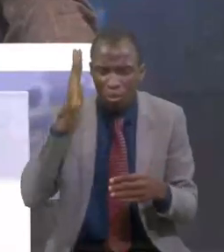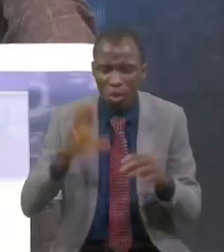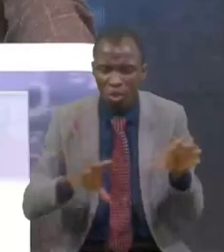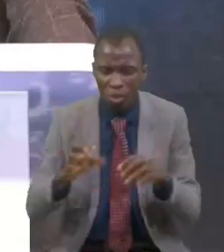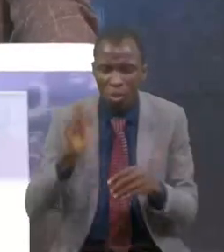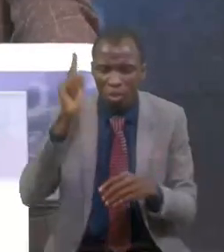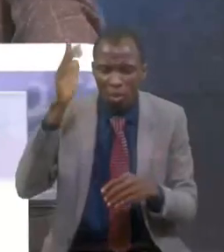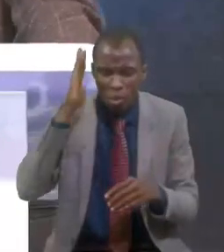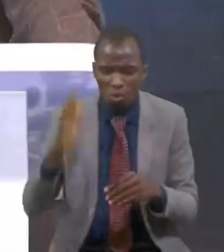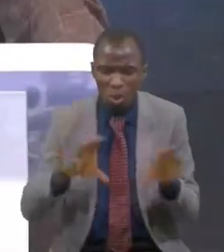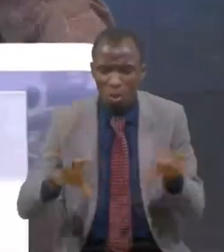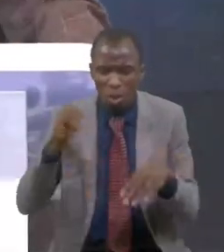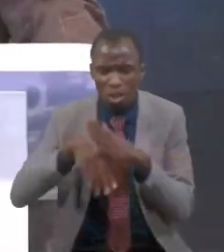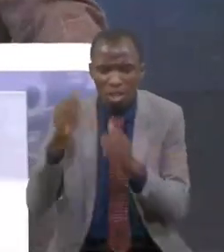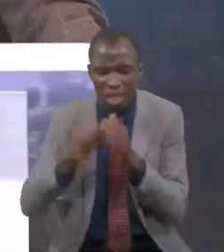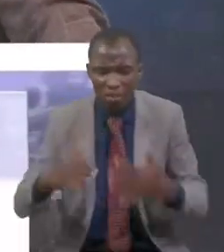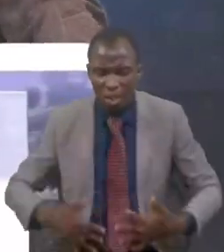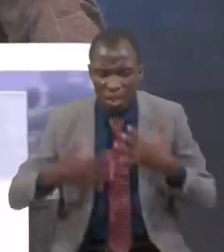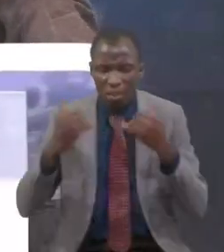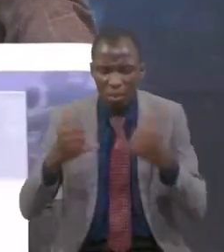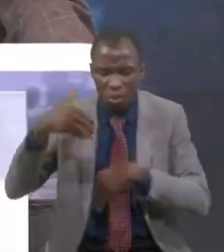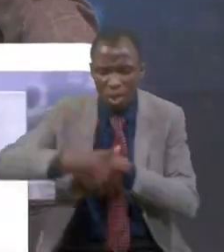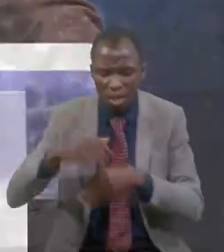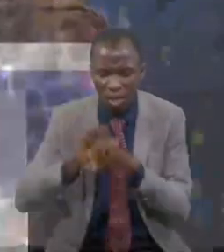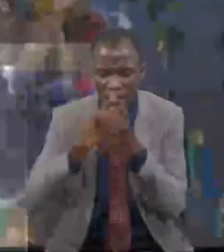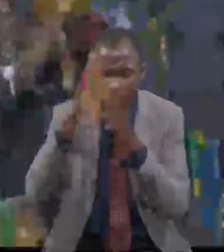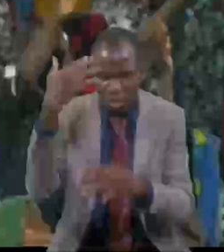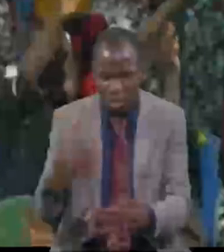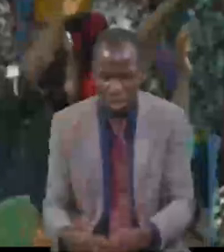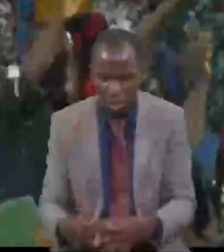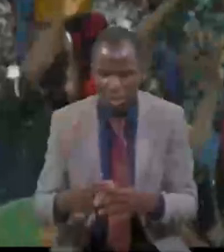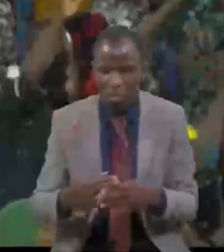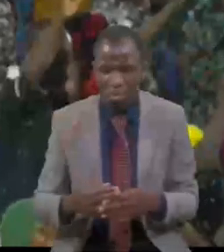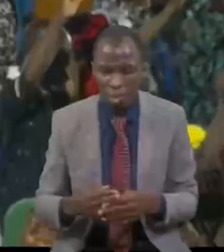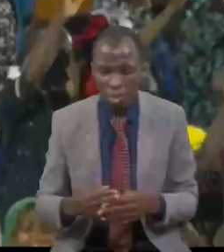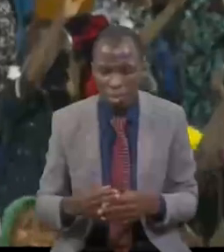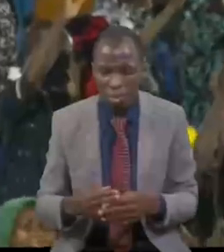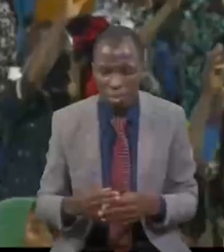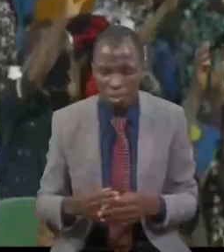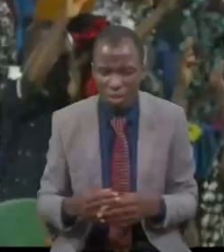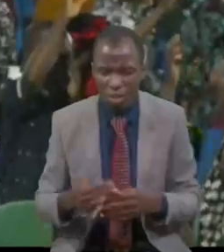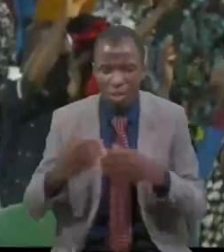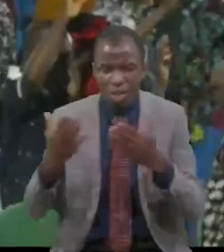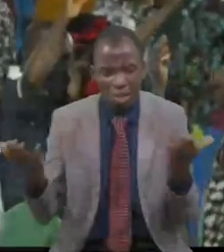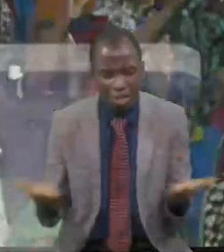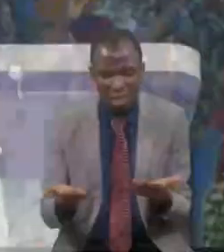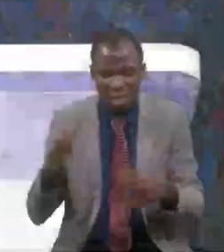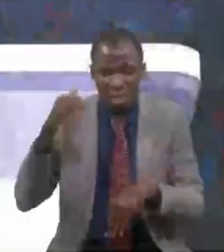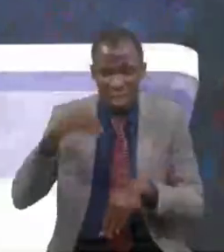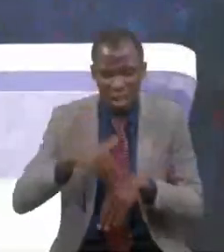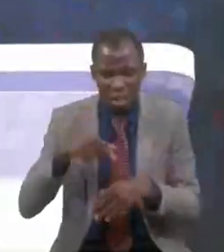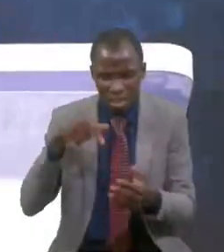tu le feras dans chaque vie ce soir au nom de jésus-chist ici au lieu